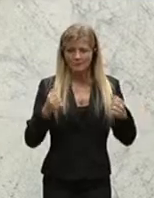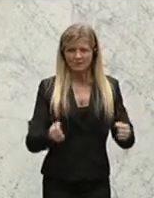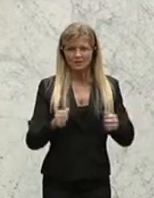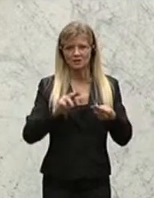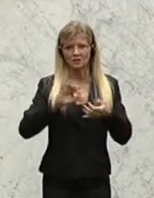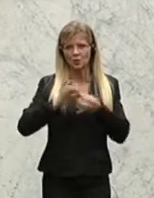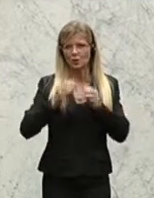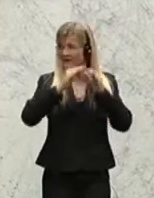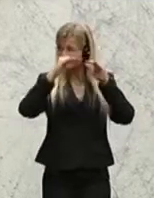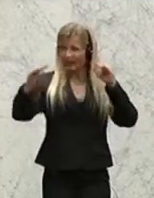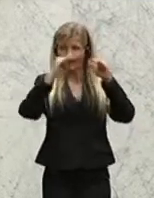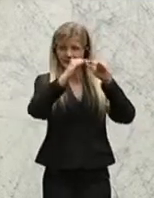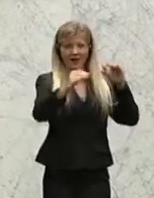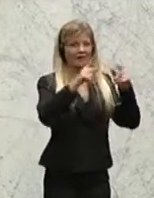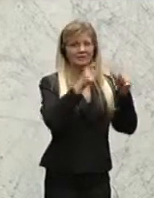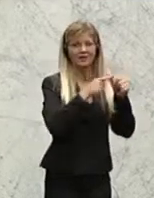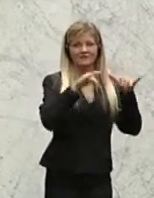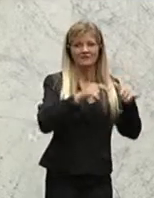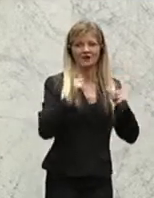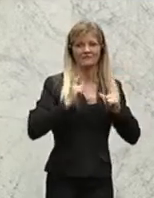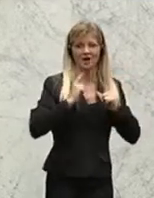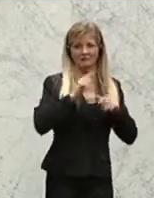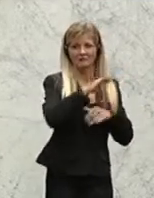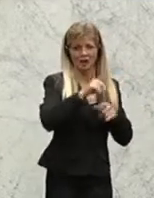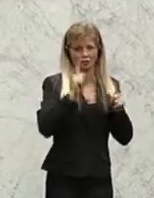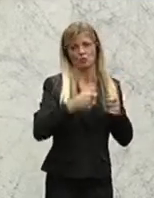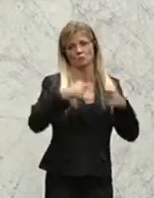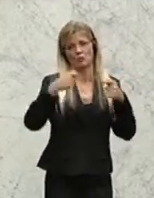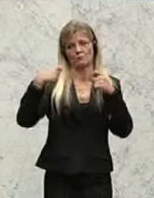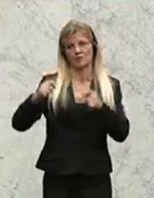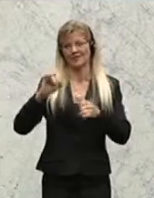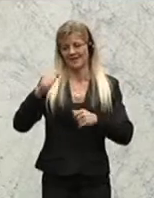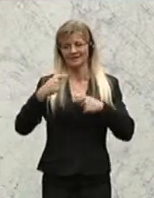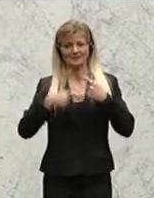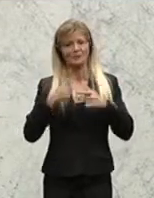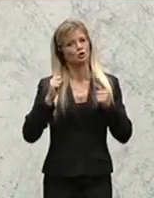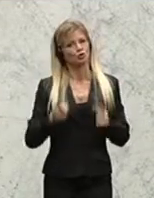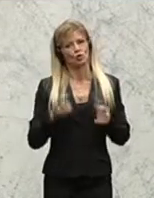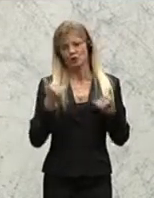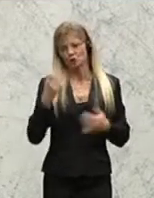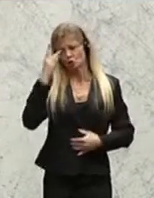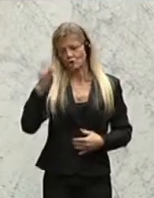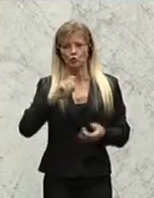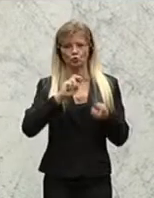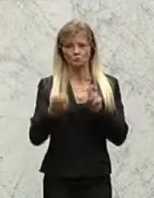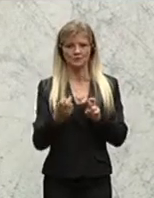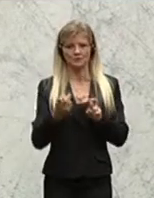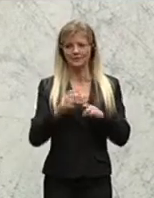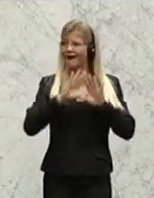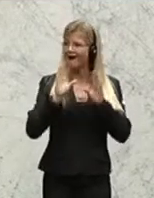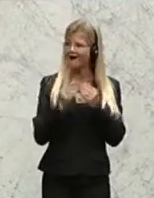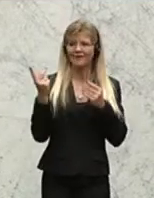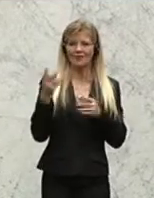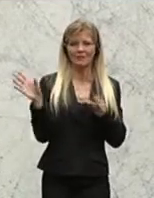Wartebereiche vorgeschlagen worden. Die ersten Maßnahmen sollen demnach auch unverzüglich umgesetzt werden. Alle Beteiligten